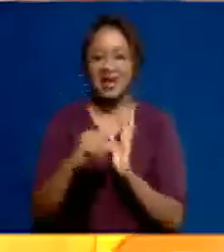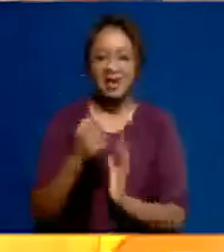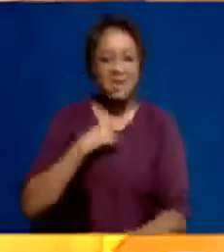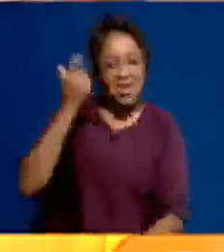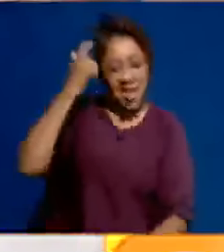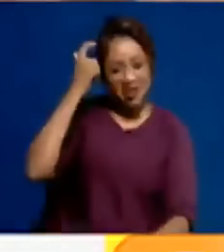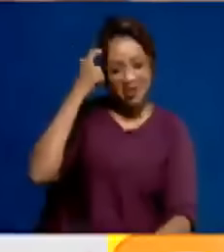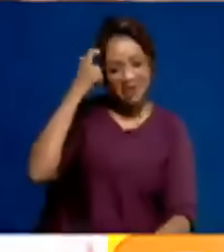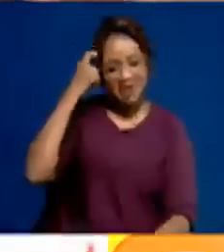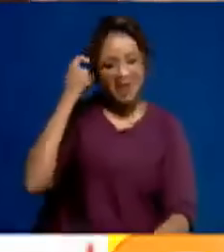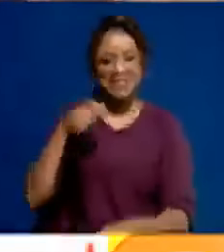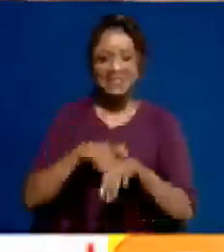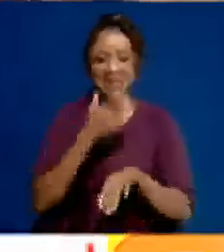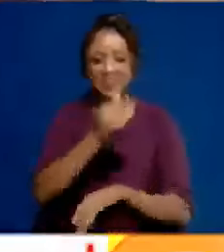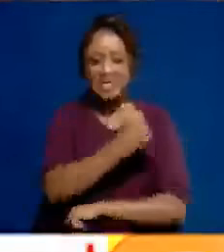teachers questions,